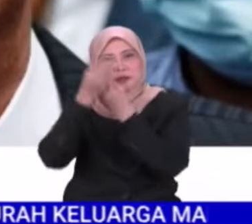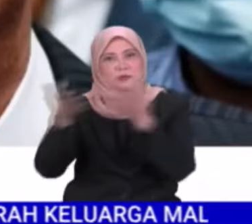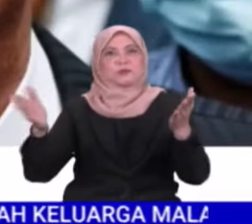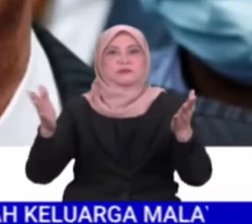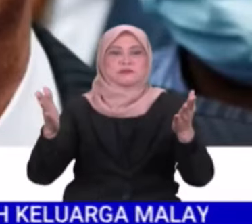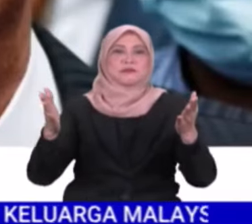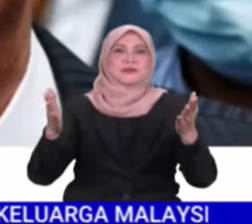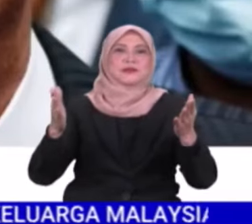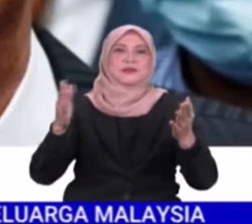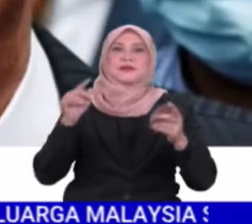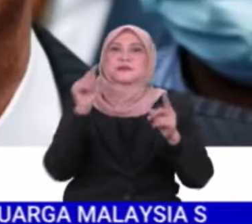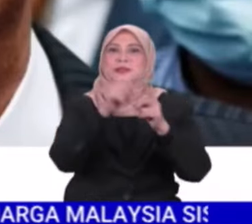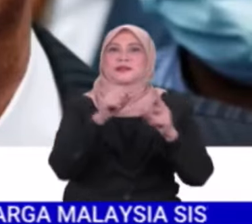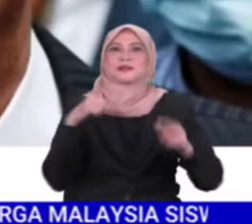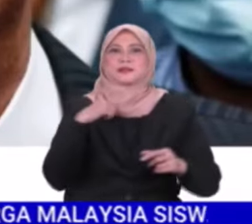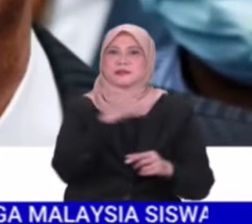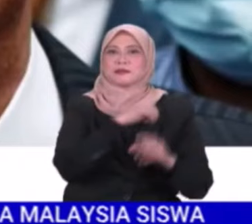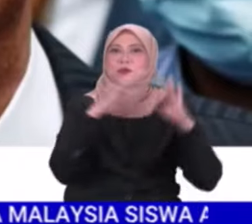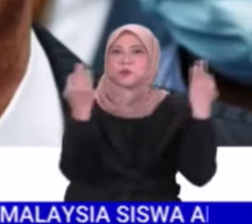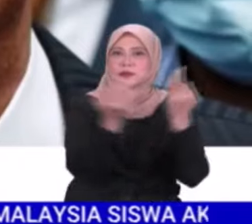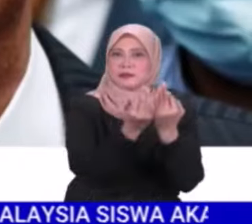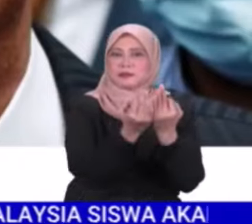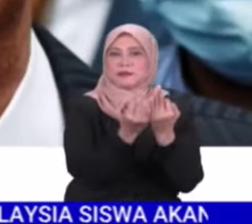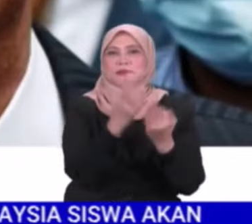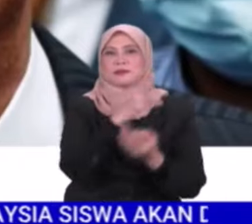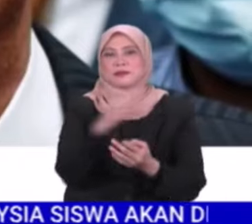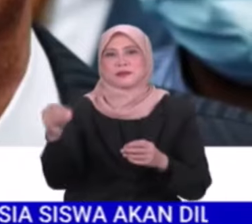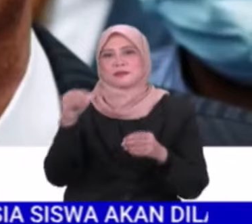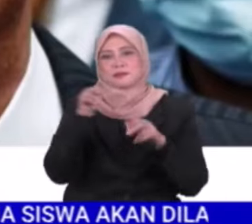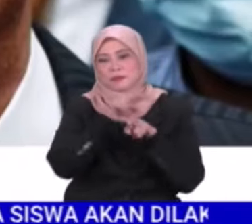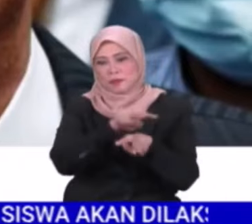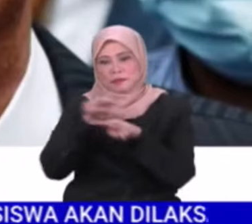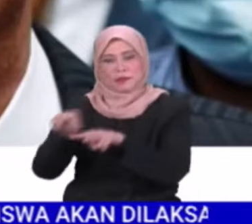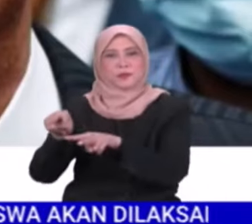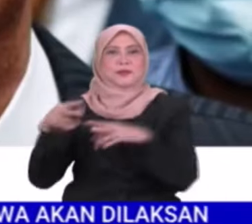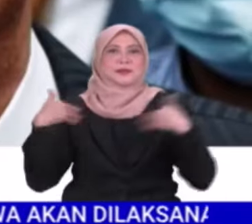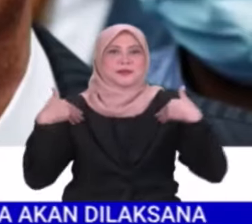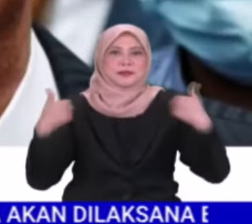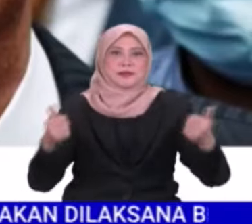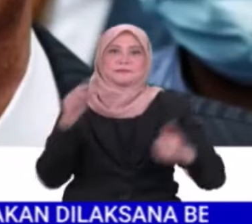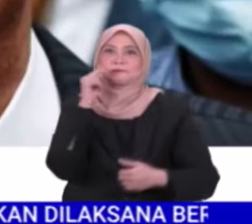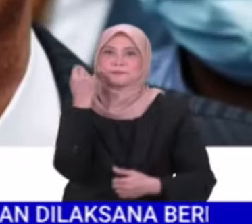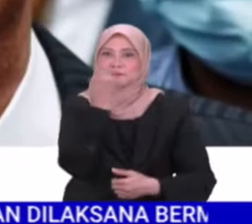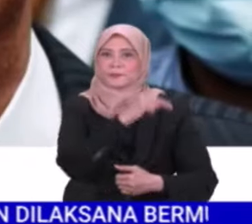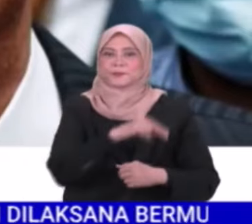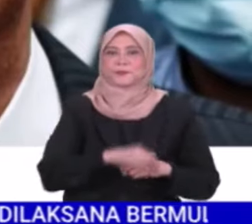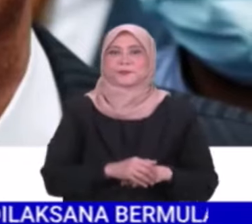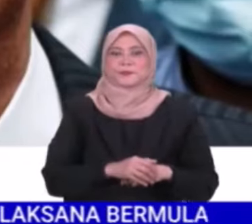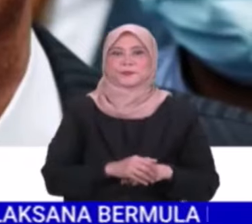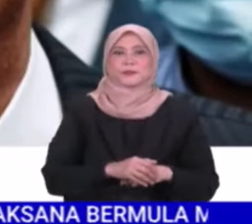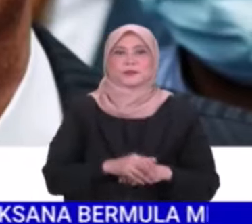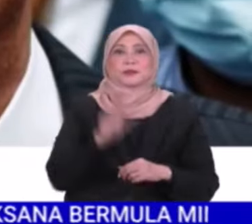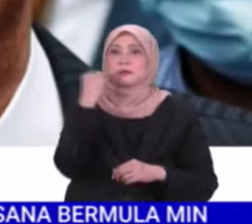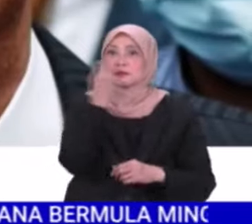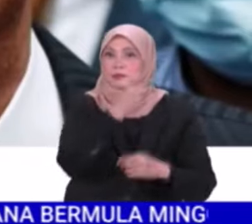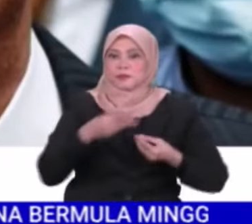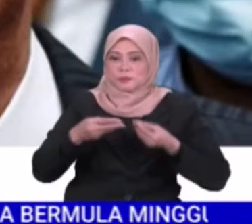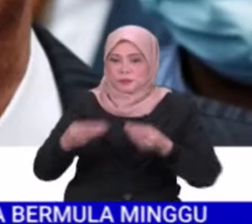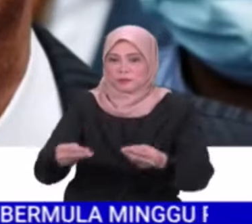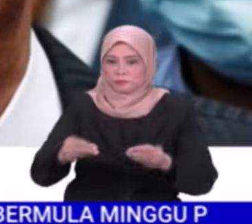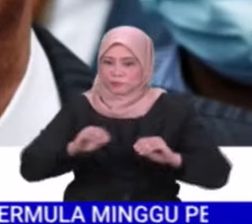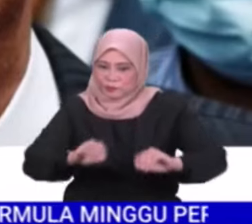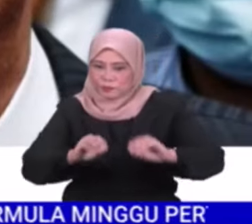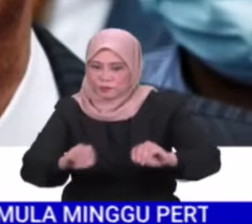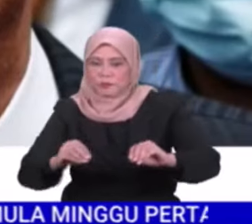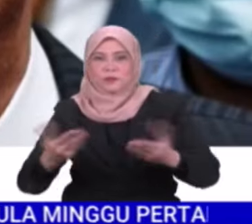situasi terkini kepada ahli keluarga dan pelan pemantauan kesihatan beliau. Ahli Parlimen Pekan itu juga telah diberikan tunjuk